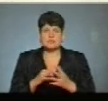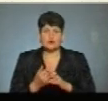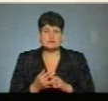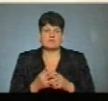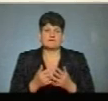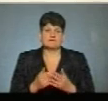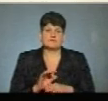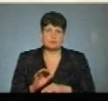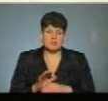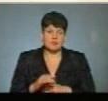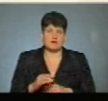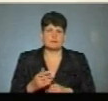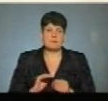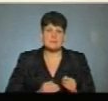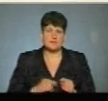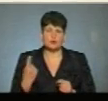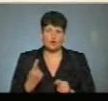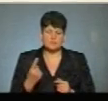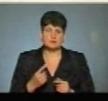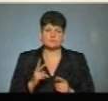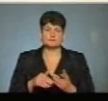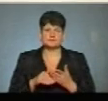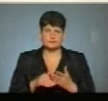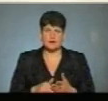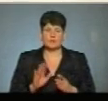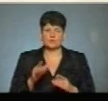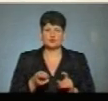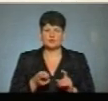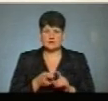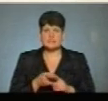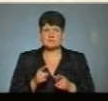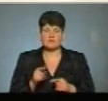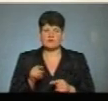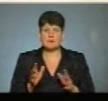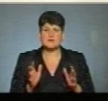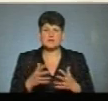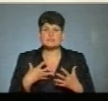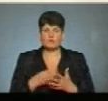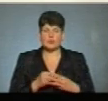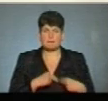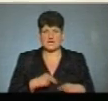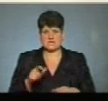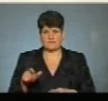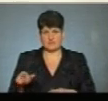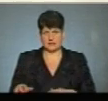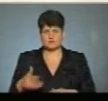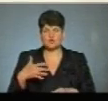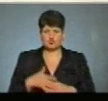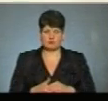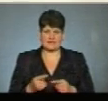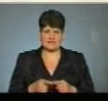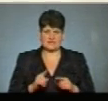подякувати що аграріям, що бізнесменам області всім, які долучилися до цього і будуть долучатись. Насправді ви бережете своїх